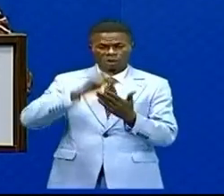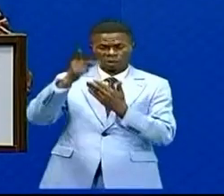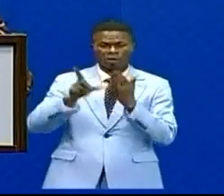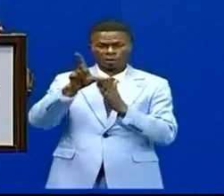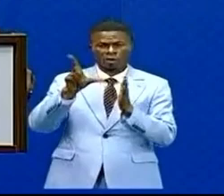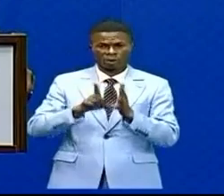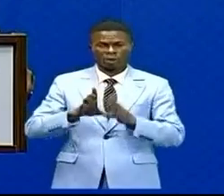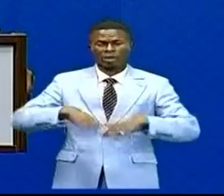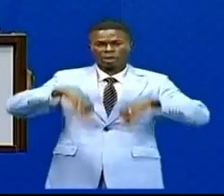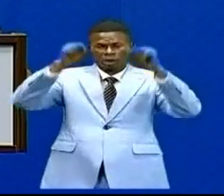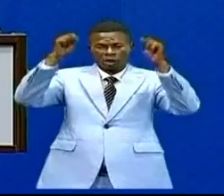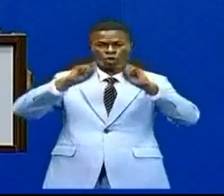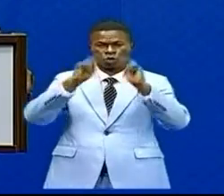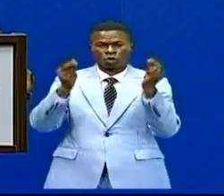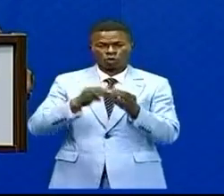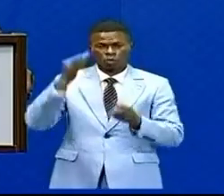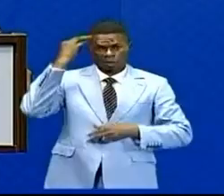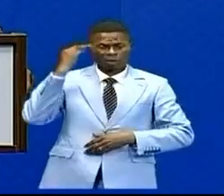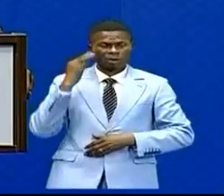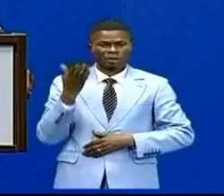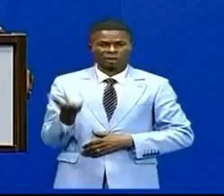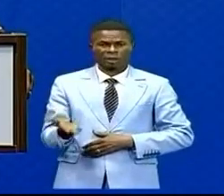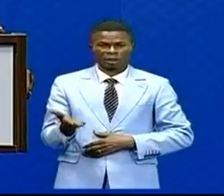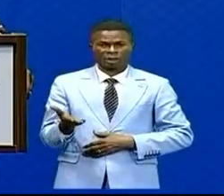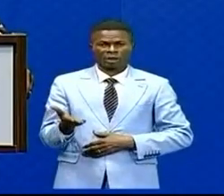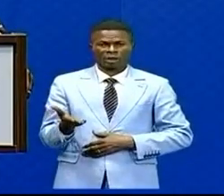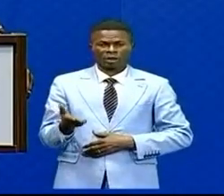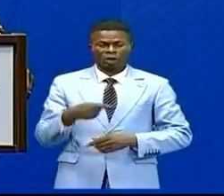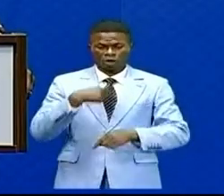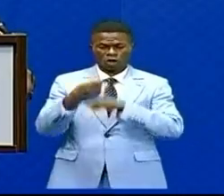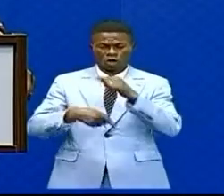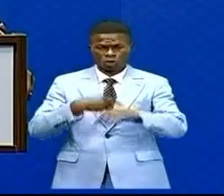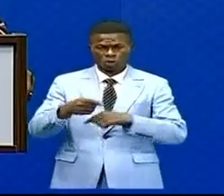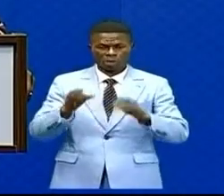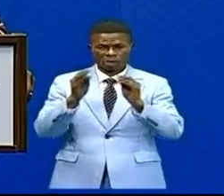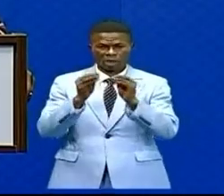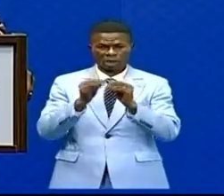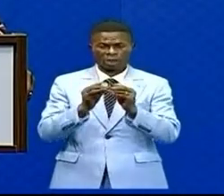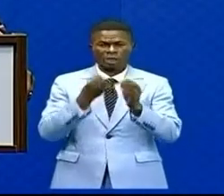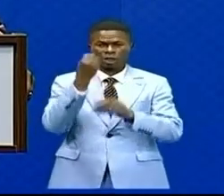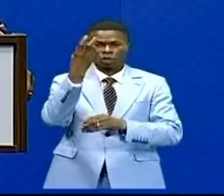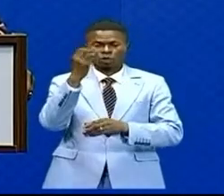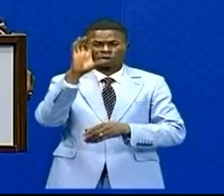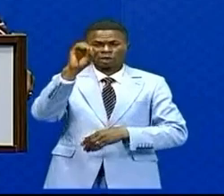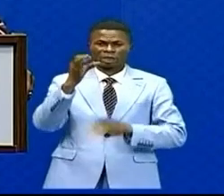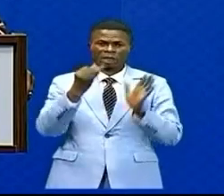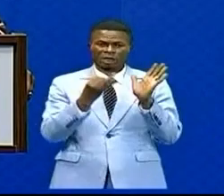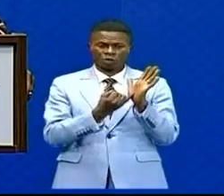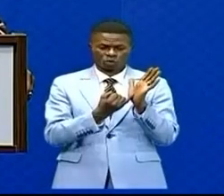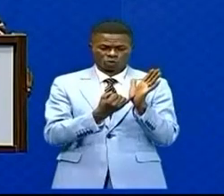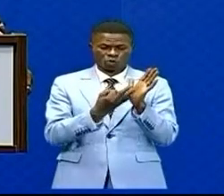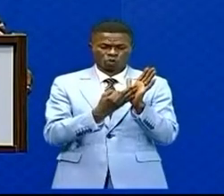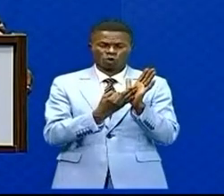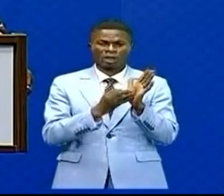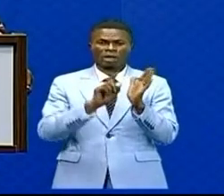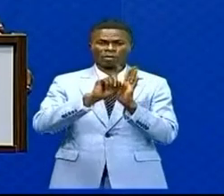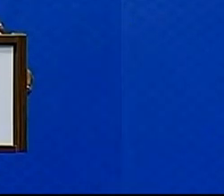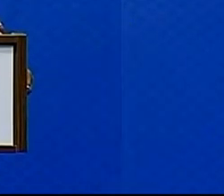loi a été adopté par le Conseil. Commencé à 12h58, la réunion